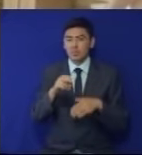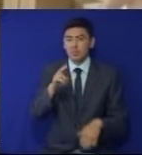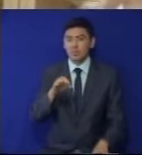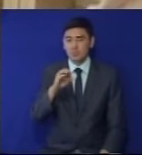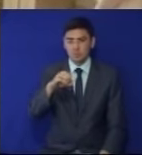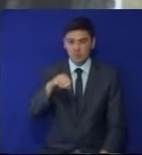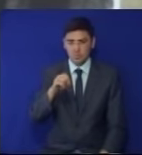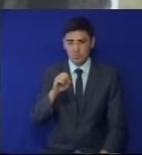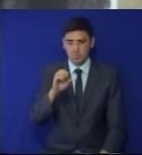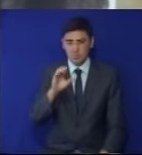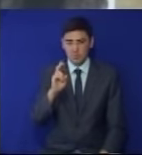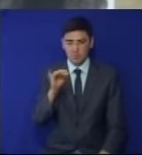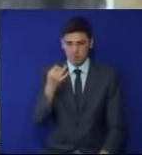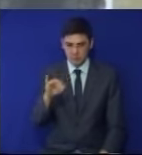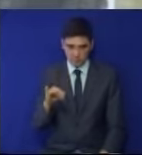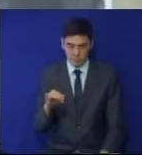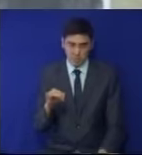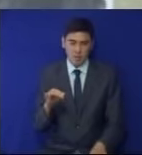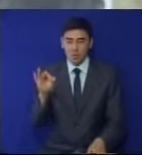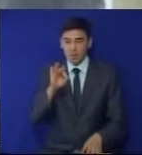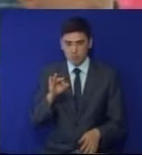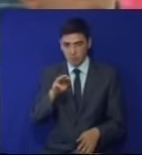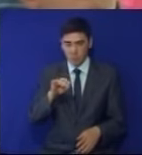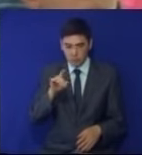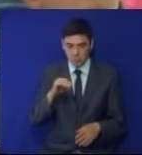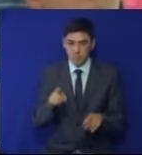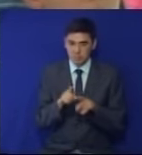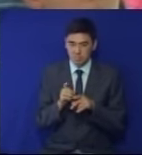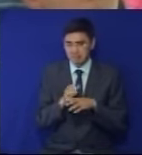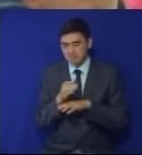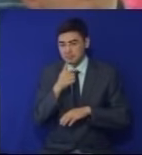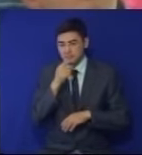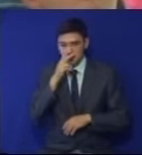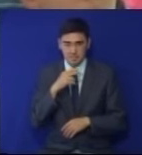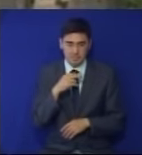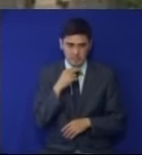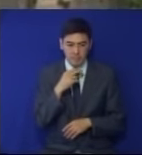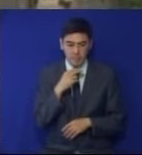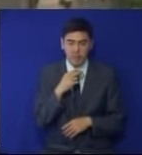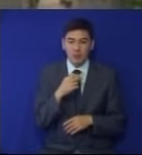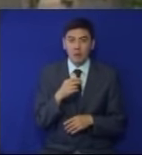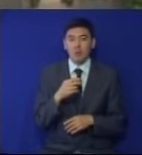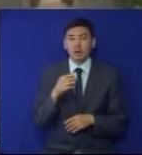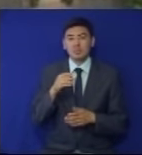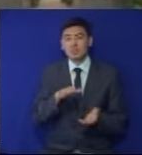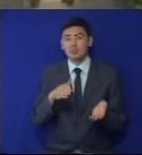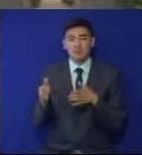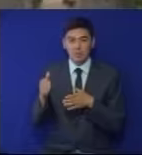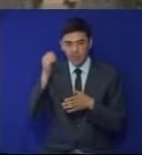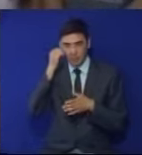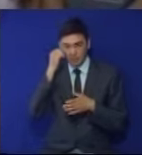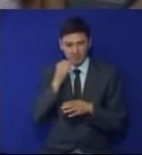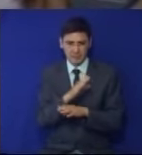мұражайында да жазушының Семейде жазылған шығармалар туралы мағлұматтар алды. Оқушылар сапар барысында өлімнен де күшті